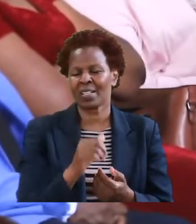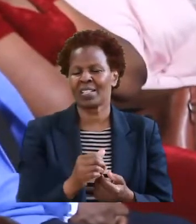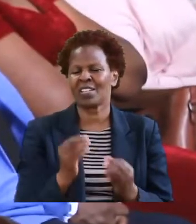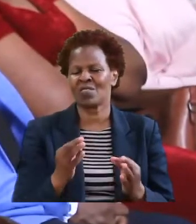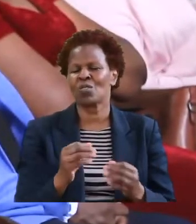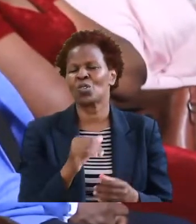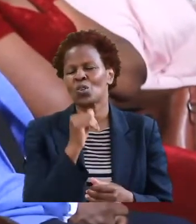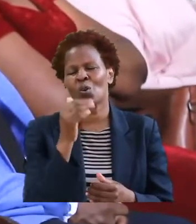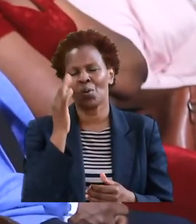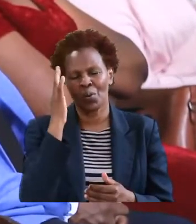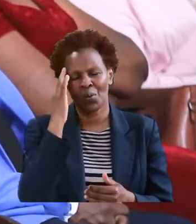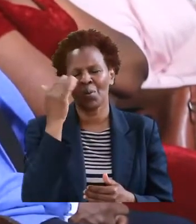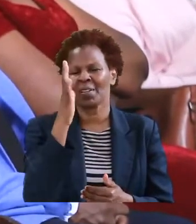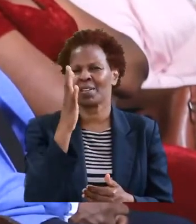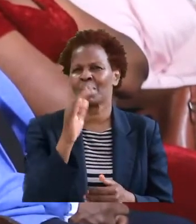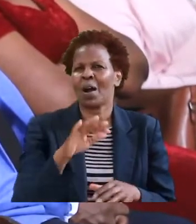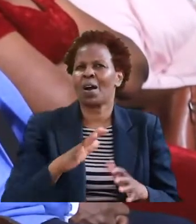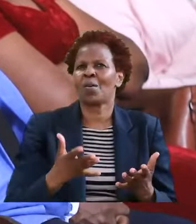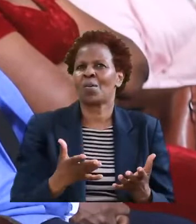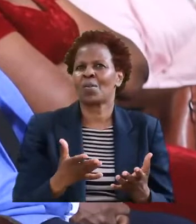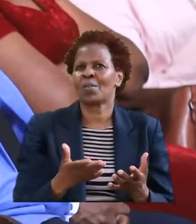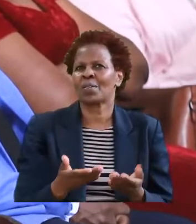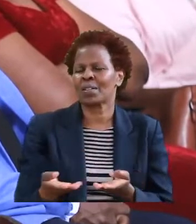sio kumkaribisha.